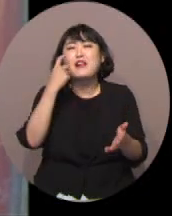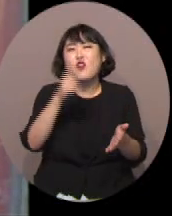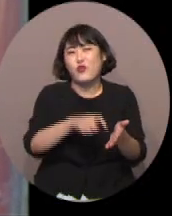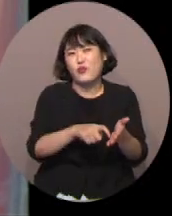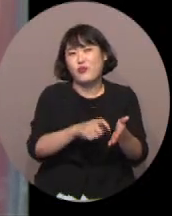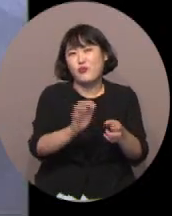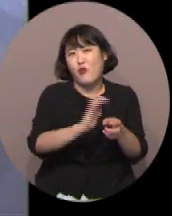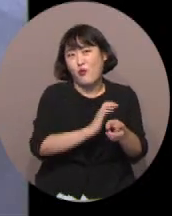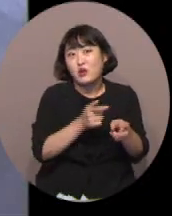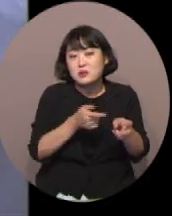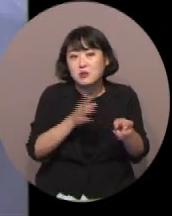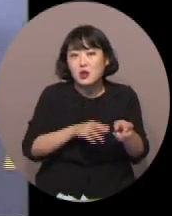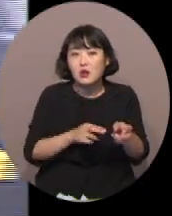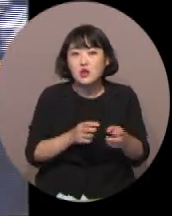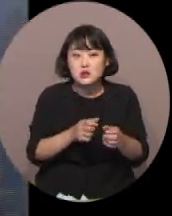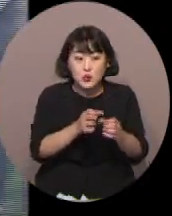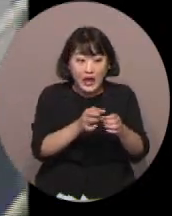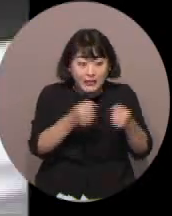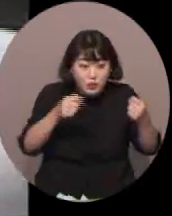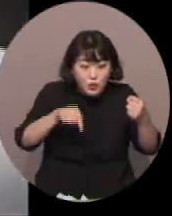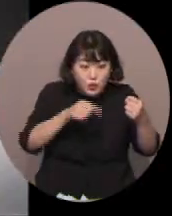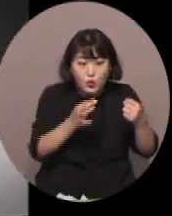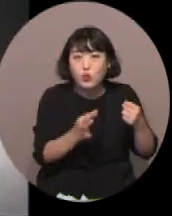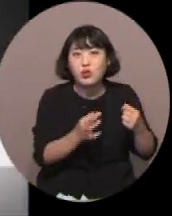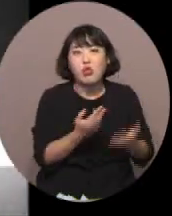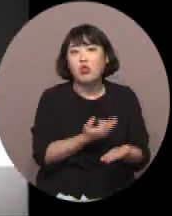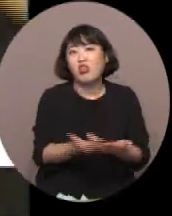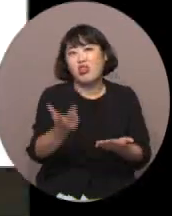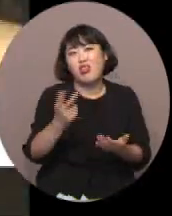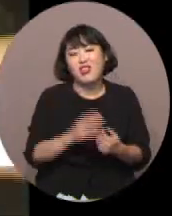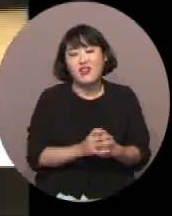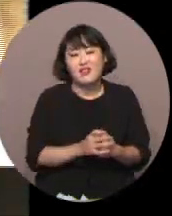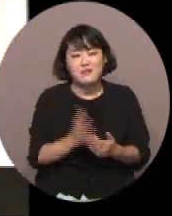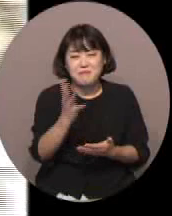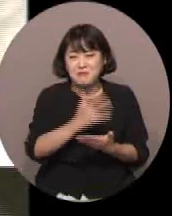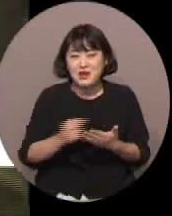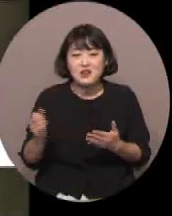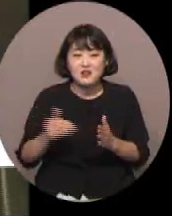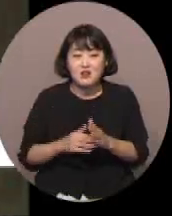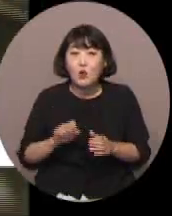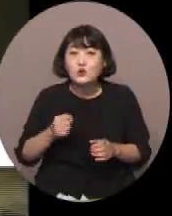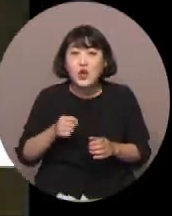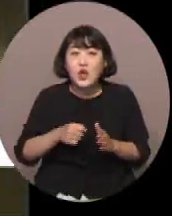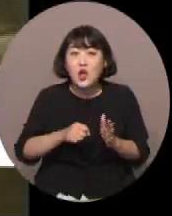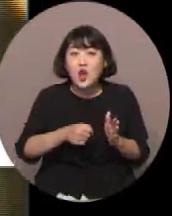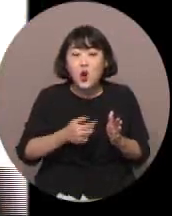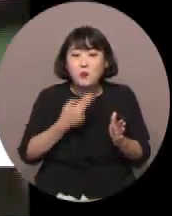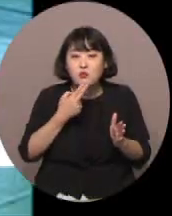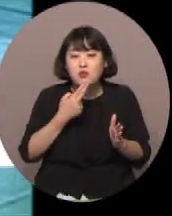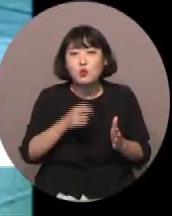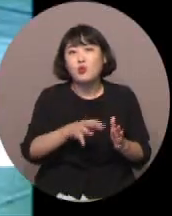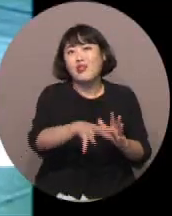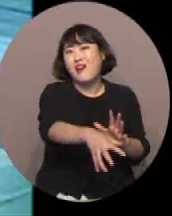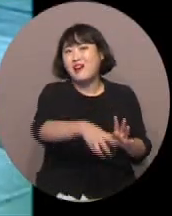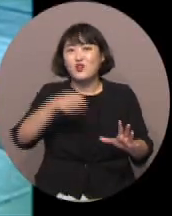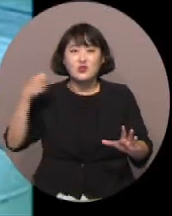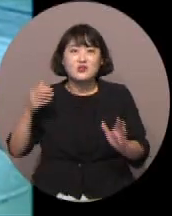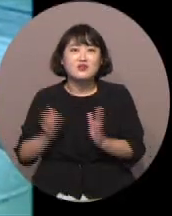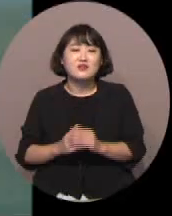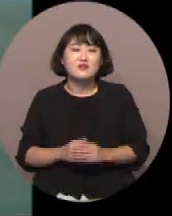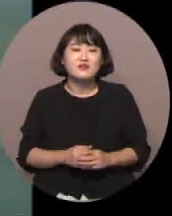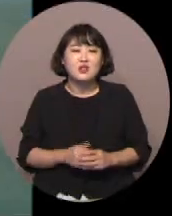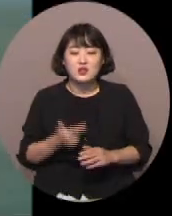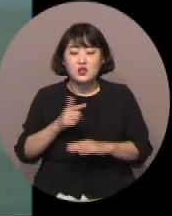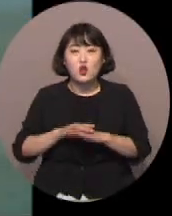이미 텅 비어 있었습니다. 열쇠도 없는 상태에 그냥 연구소 이렇게 수거를 해갈 겁니다. 그냥.